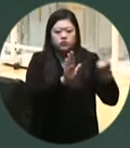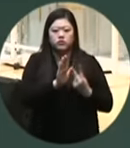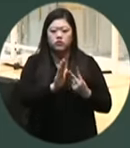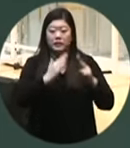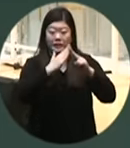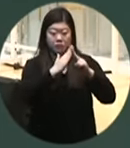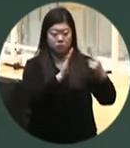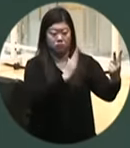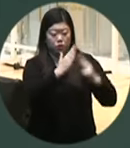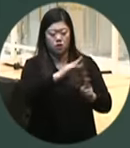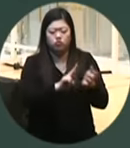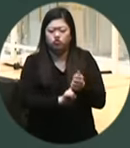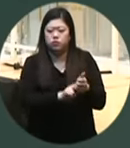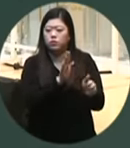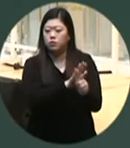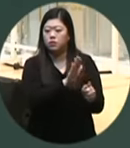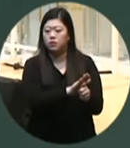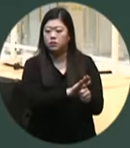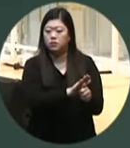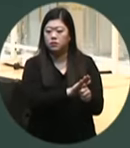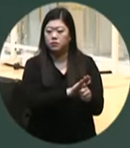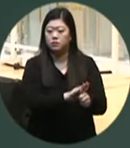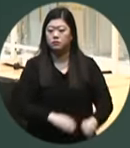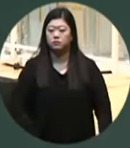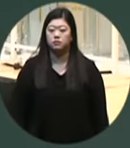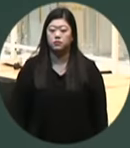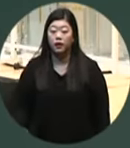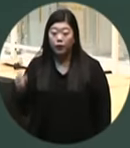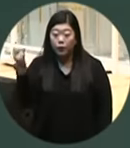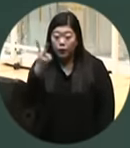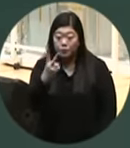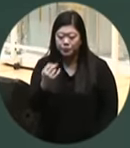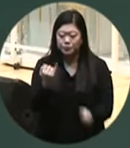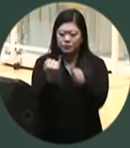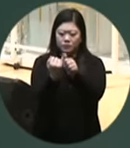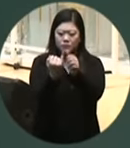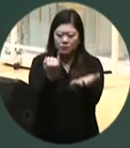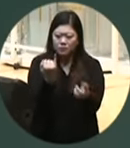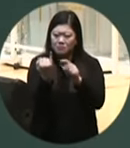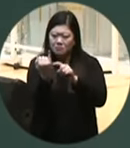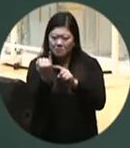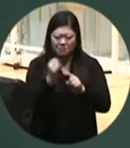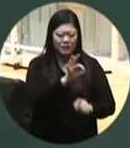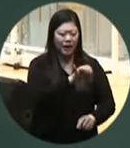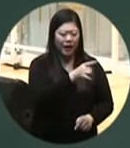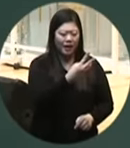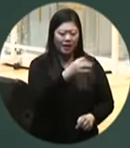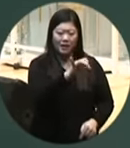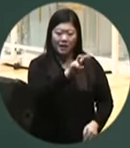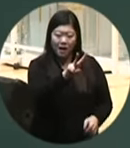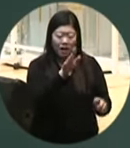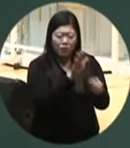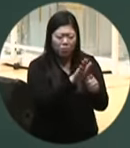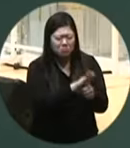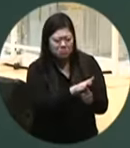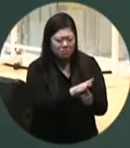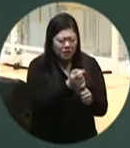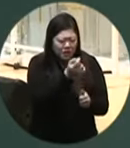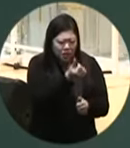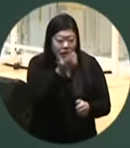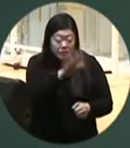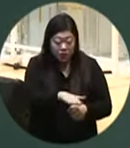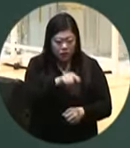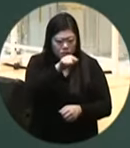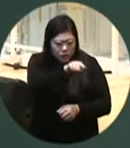goal. 아니, 사람들 가부가 엘리야를 조금 도와준 거 얼마 안 되잖아요. 근데 거기에는 하나님의 절대 목표가 들어